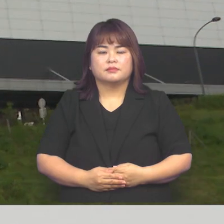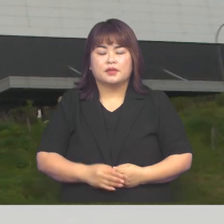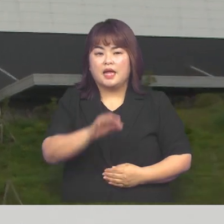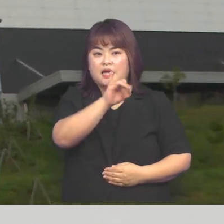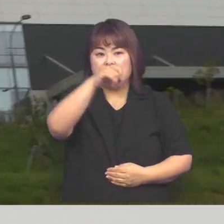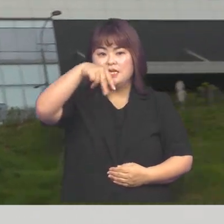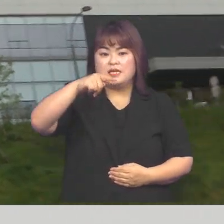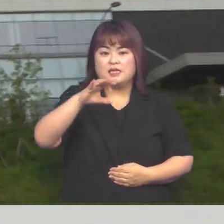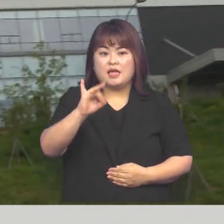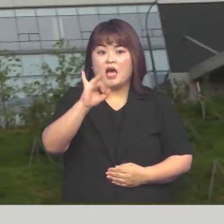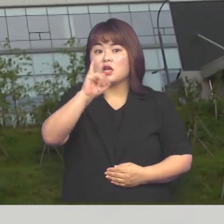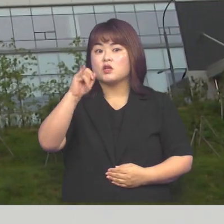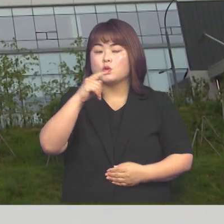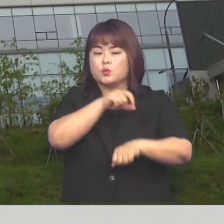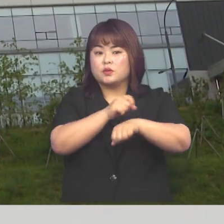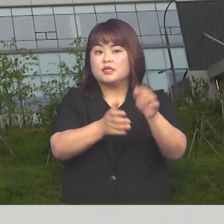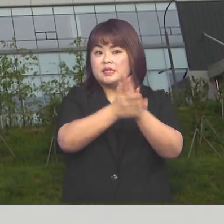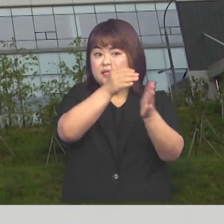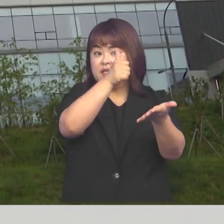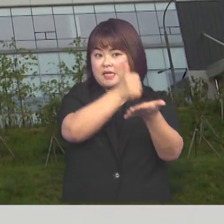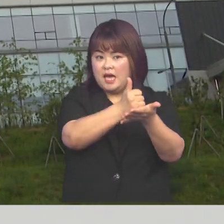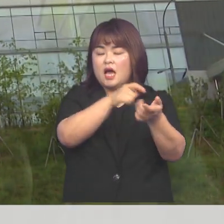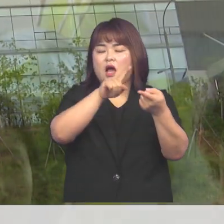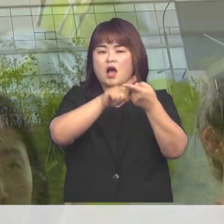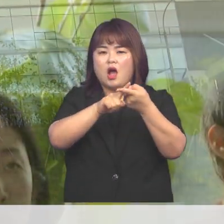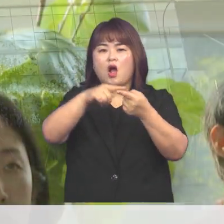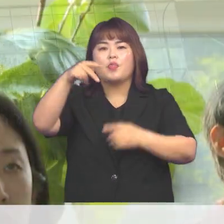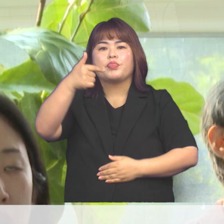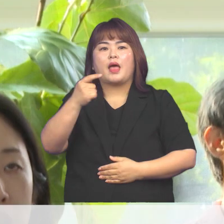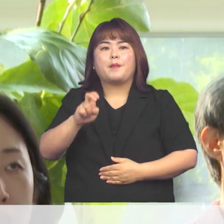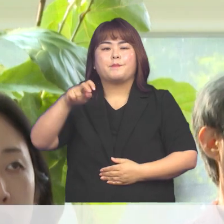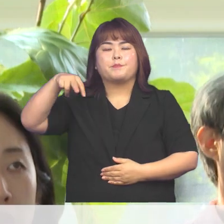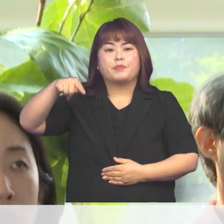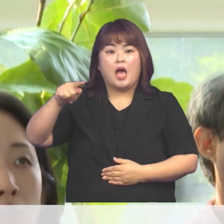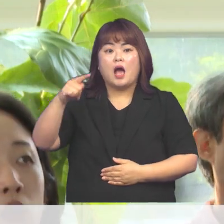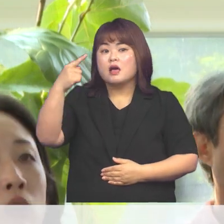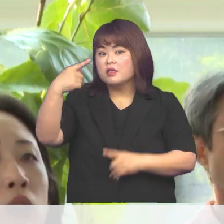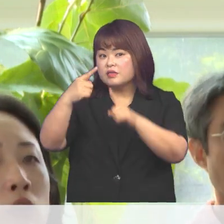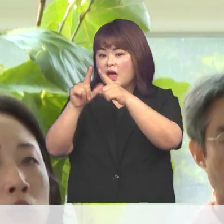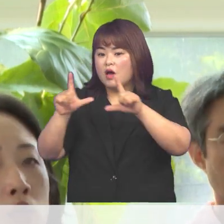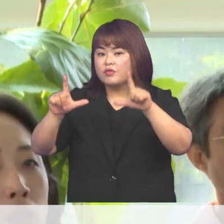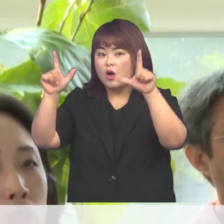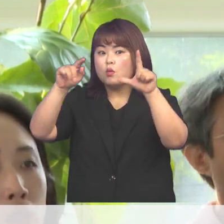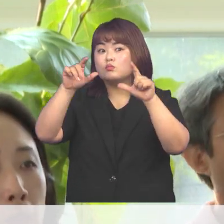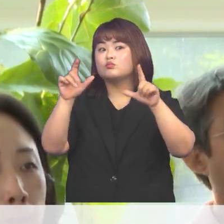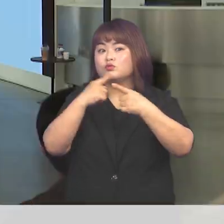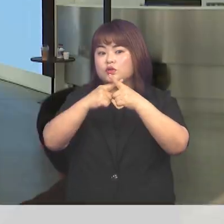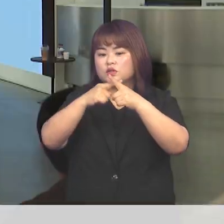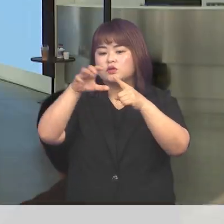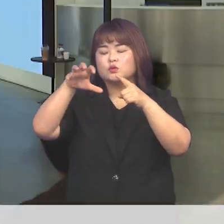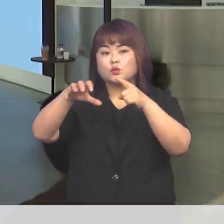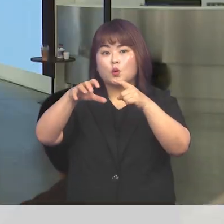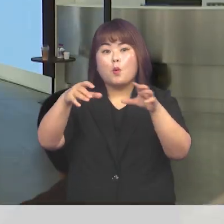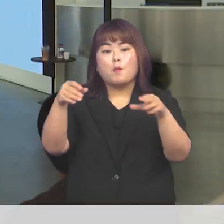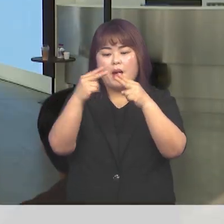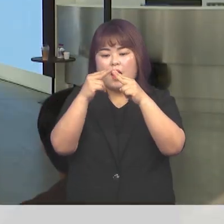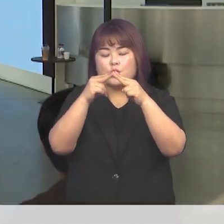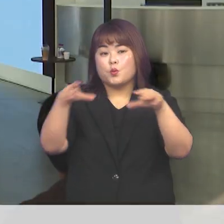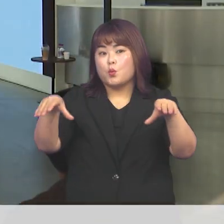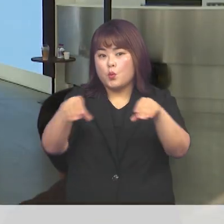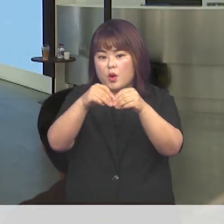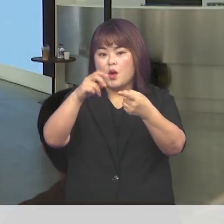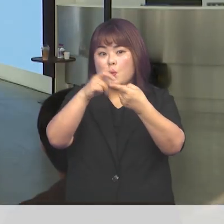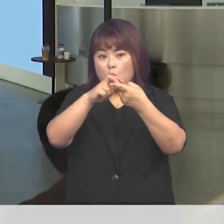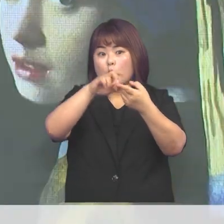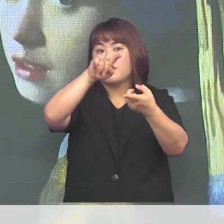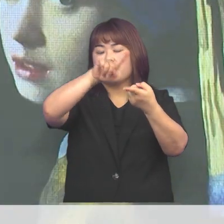이상일 용인특례시장의 16일 처인고 남사읍 주식회사 서플러스 글로벌 반도체 장비 클러스터에서